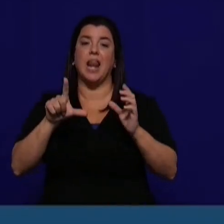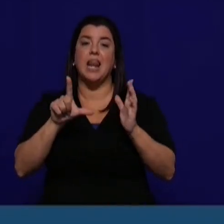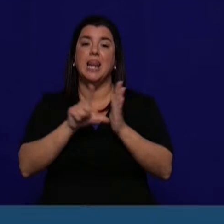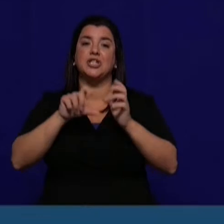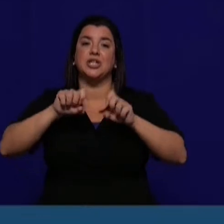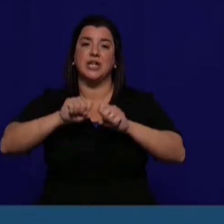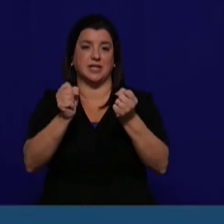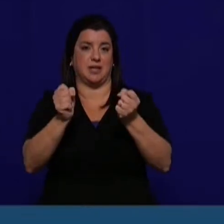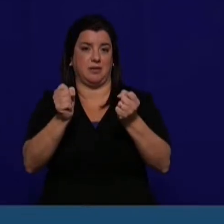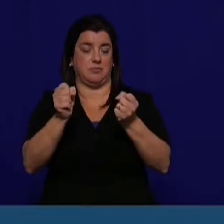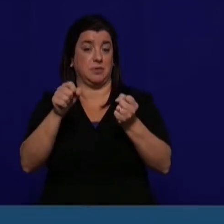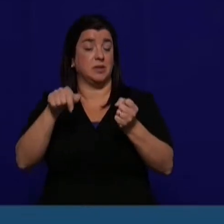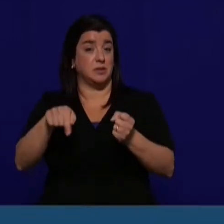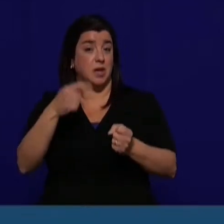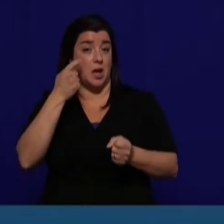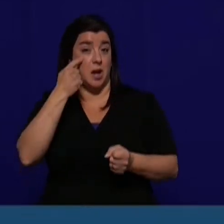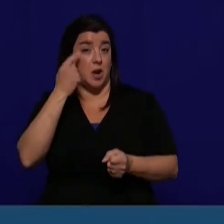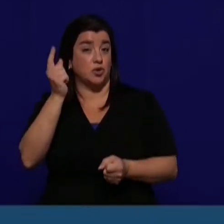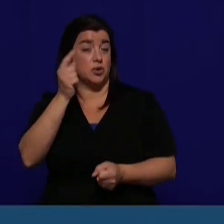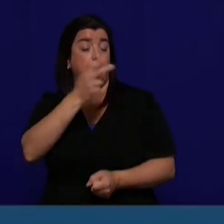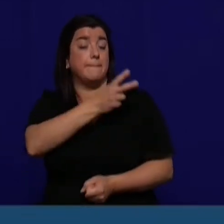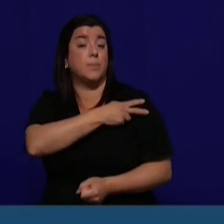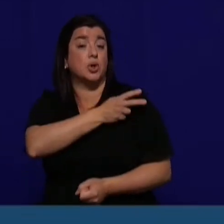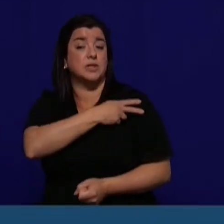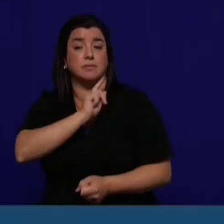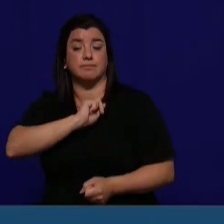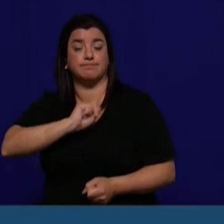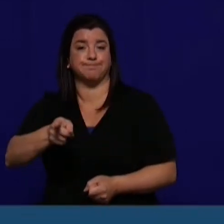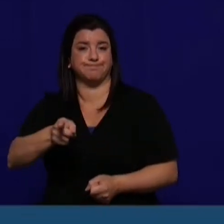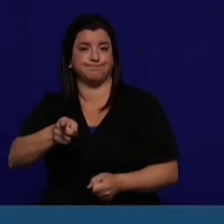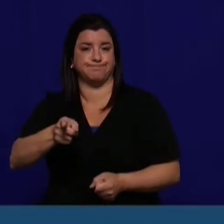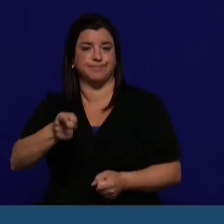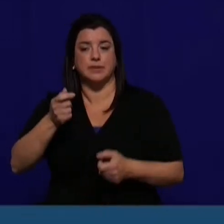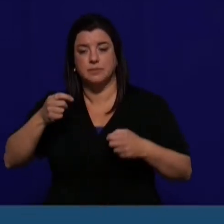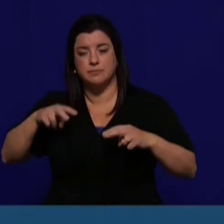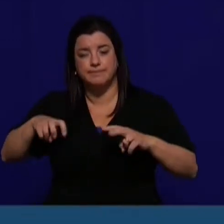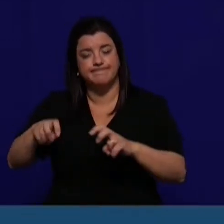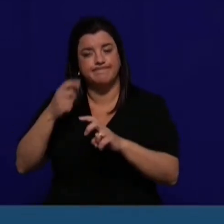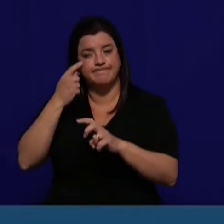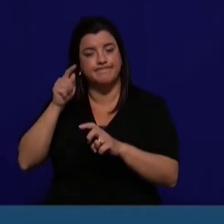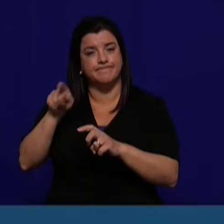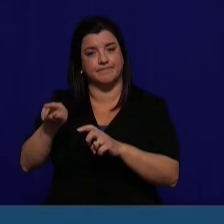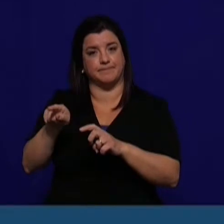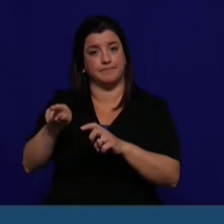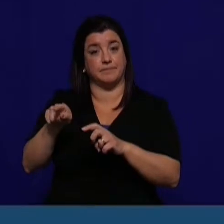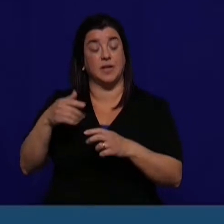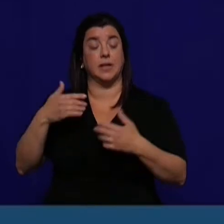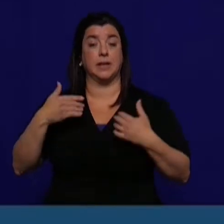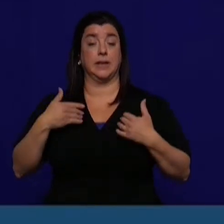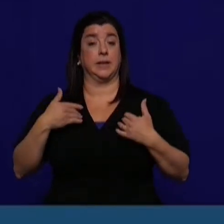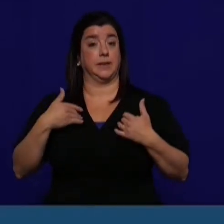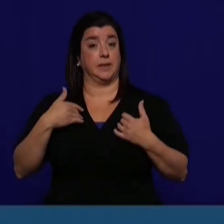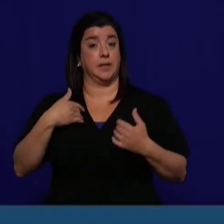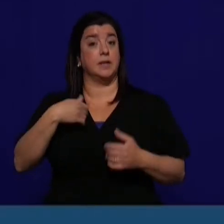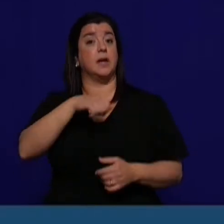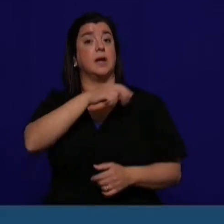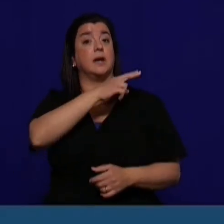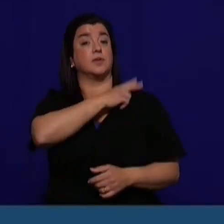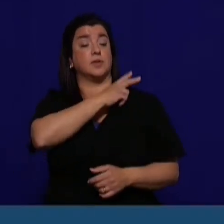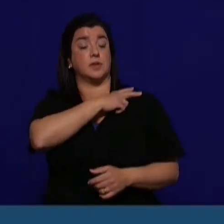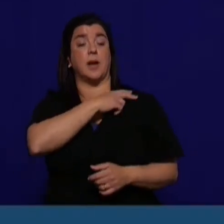fidejn l-idejn tajba tal-pulizija biex huma jinvestigaw. Hija minnaħa tiegħi bħal Supretendent tas-Saħħa Pubblika